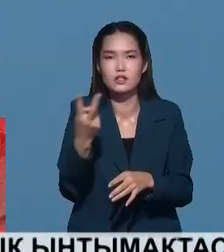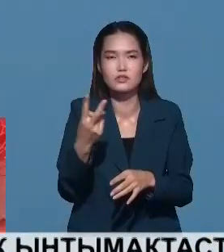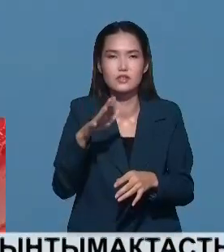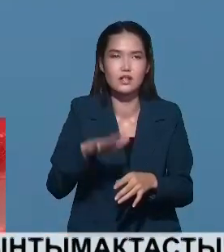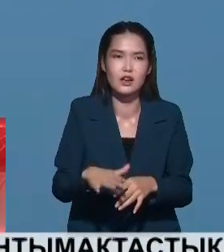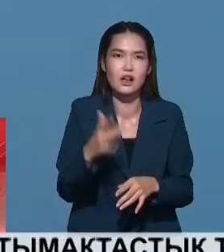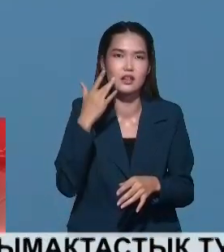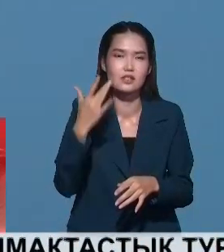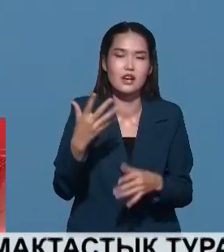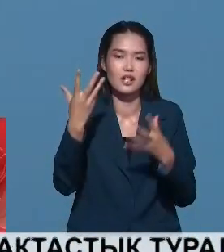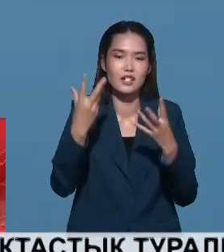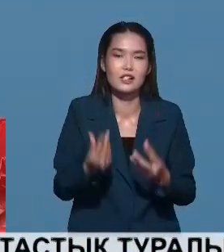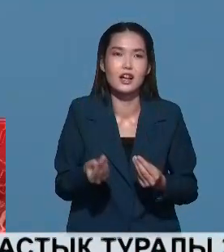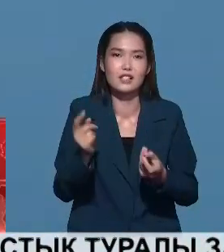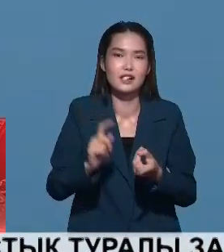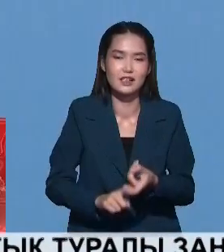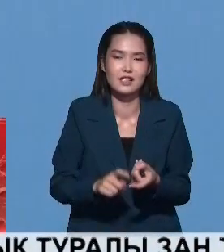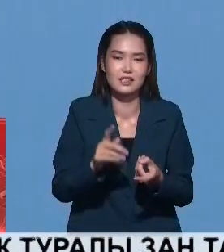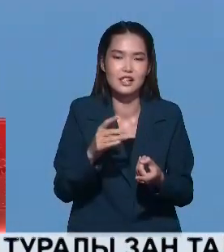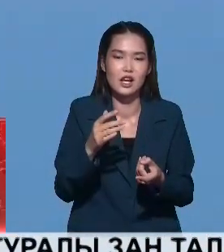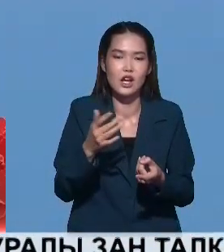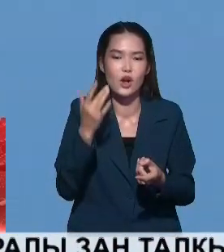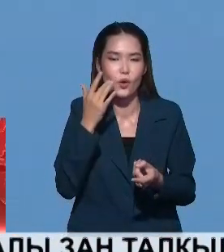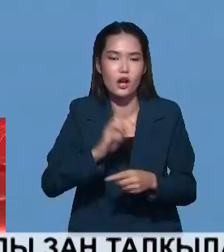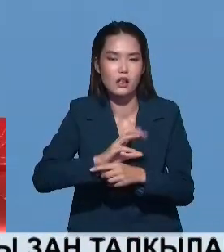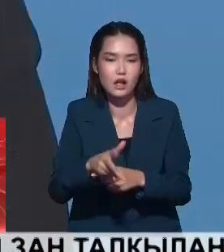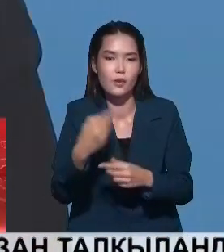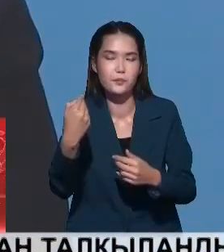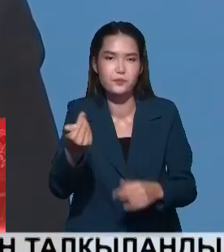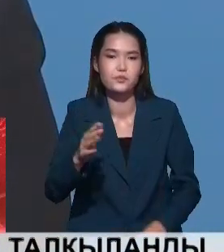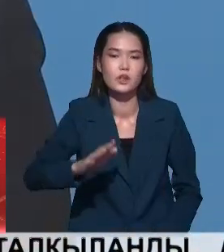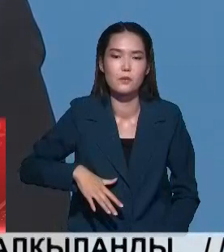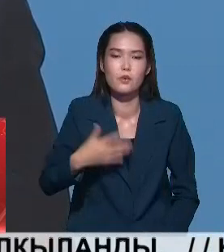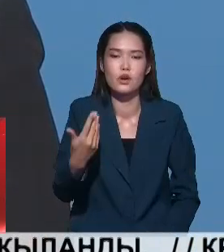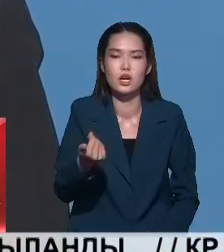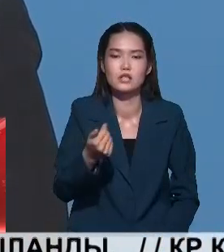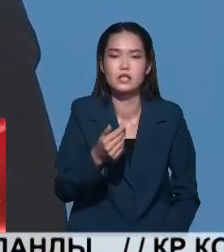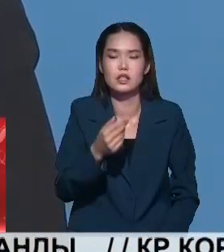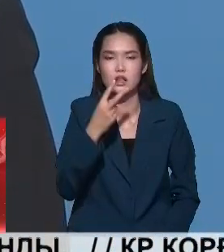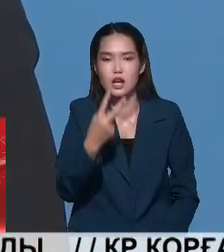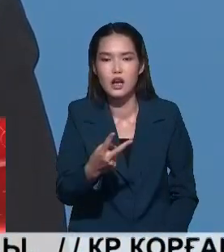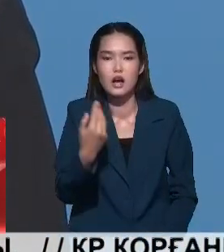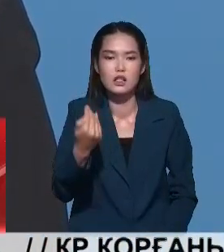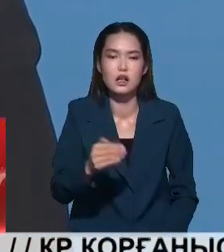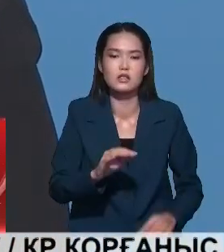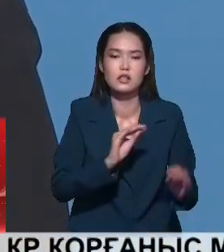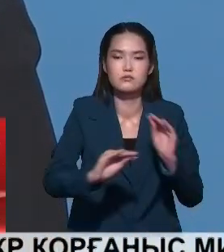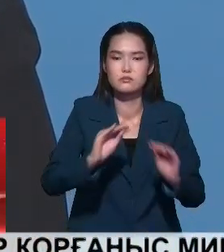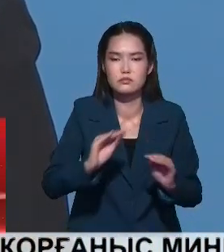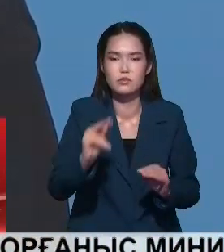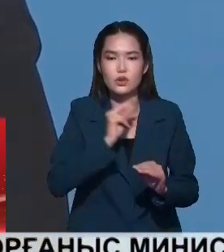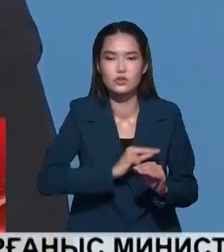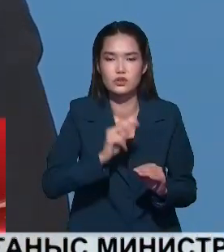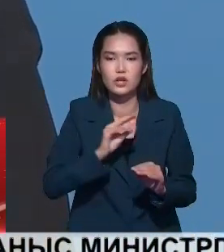нысандар бәрі штатты режимде жұмыс істеп жатыр. Қала қысқа дайын. Сонымен бірге президент қаланы абаттандыру, көгалдандыру